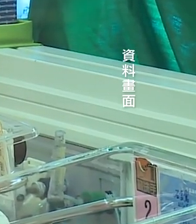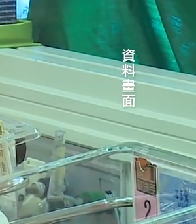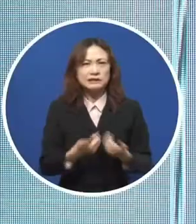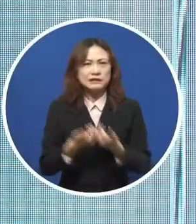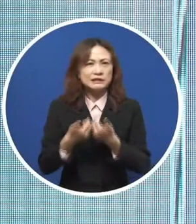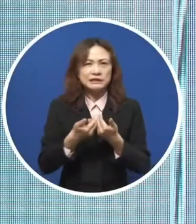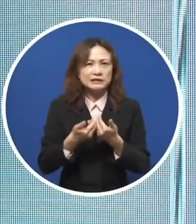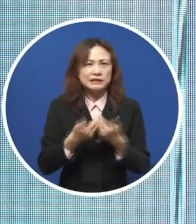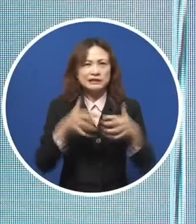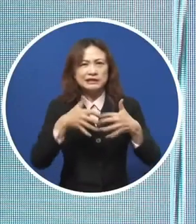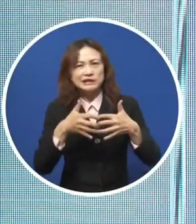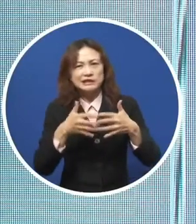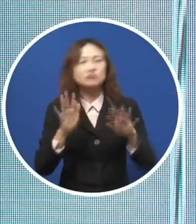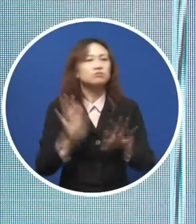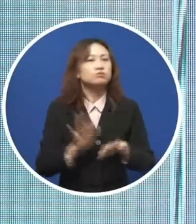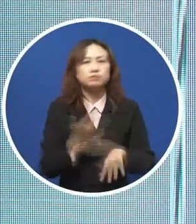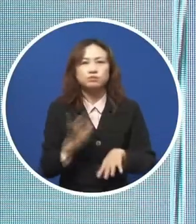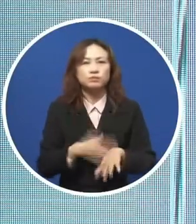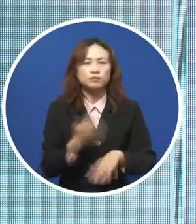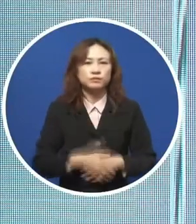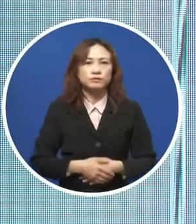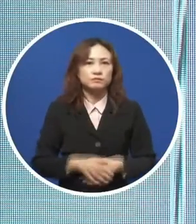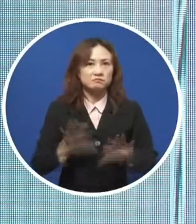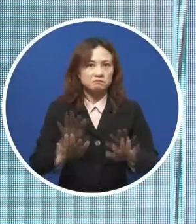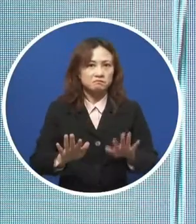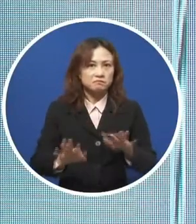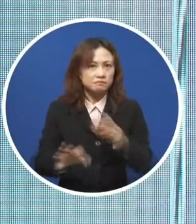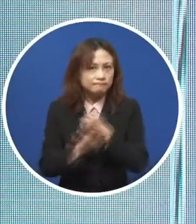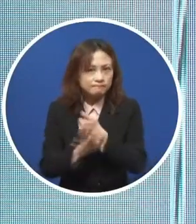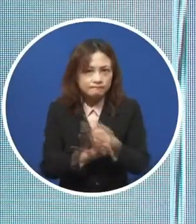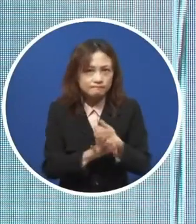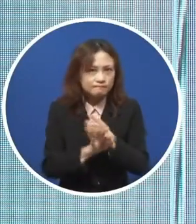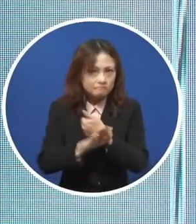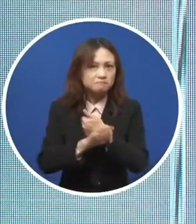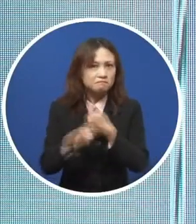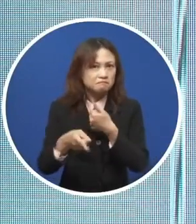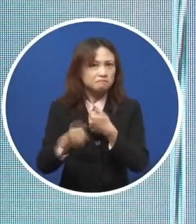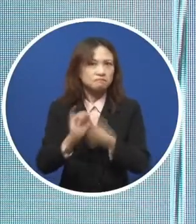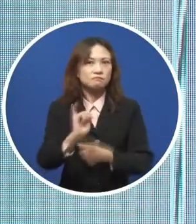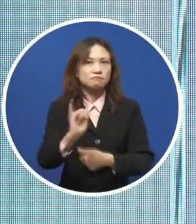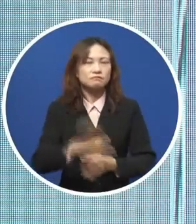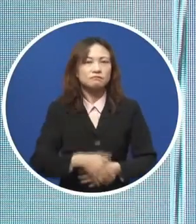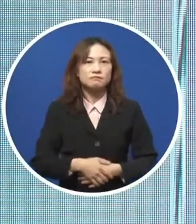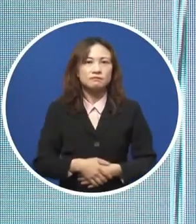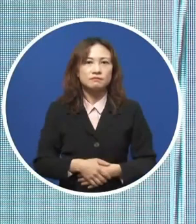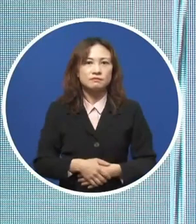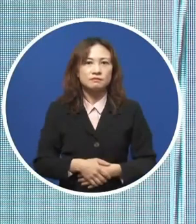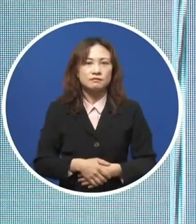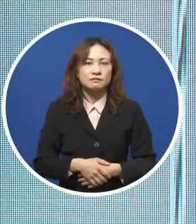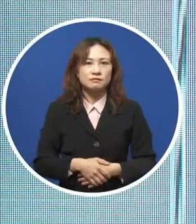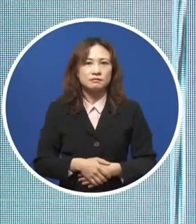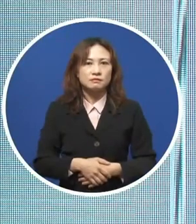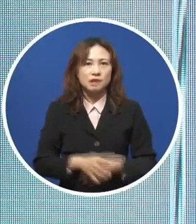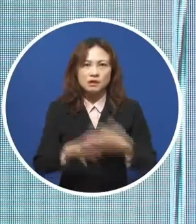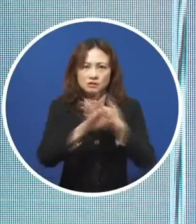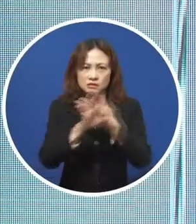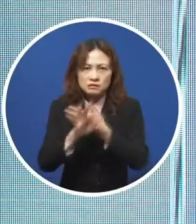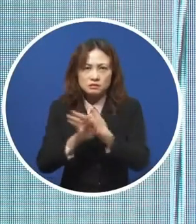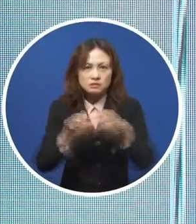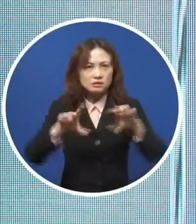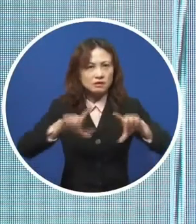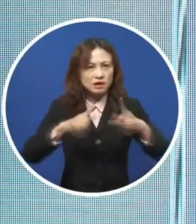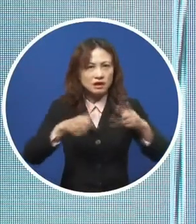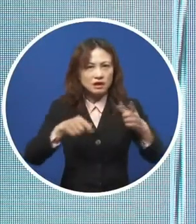助。 那我们目前压力测试已经有初步的成果，那目前看起来全部大概200多万